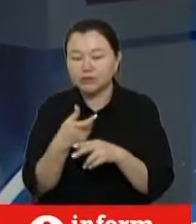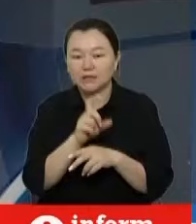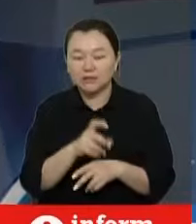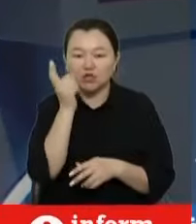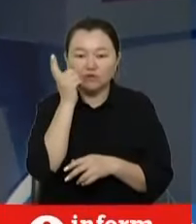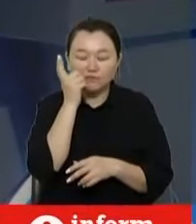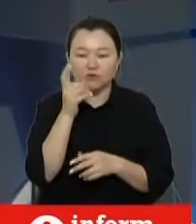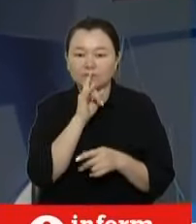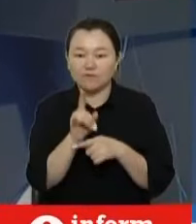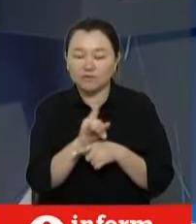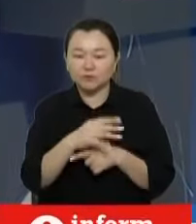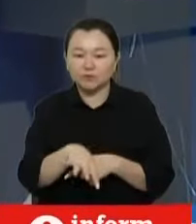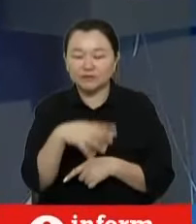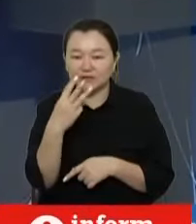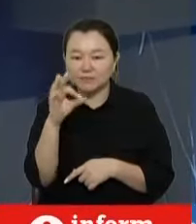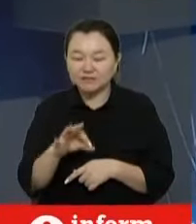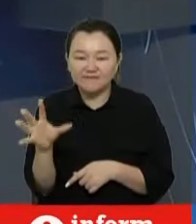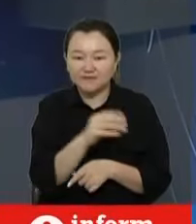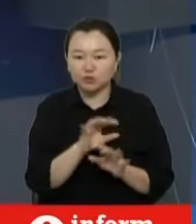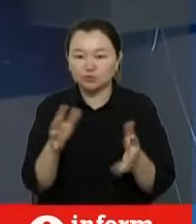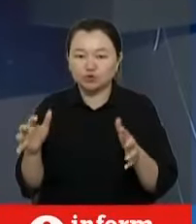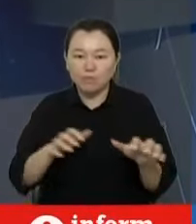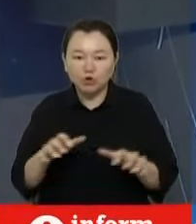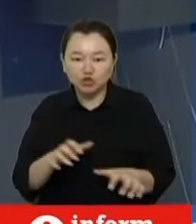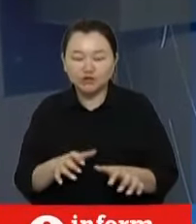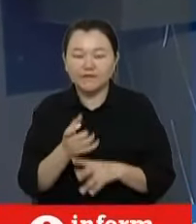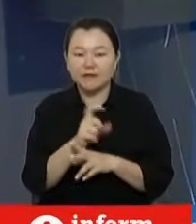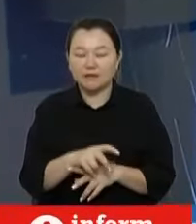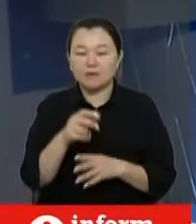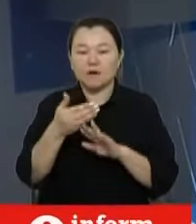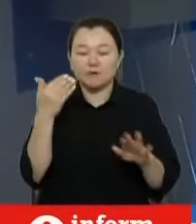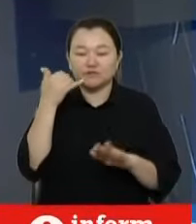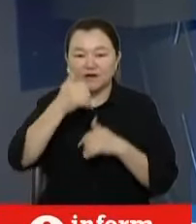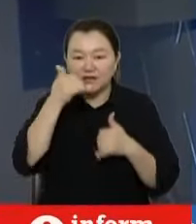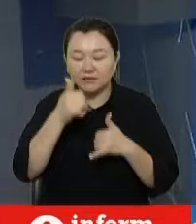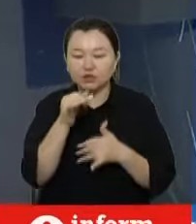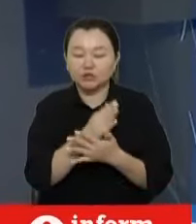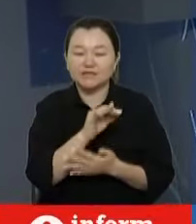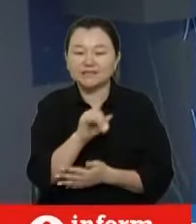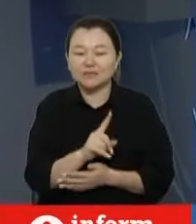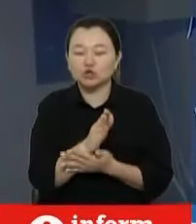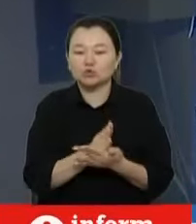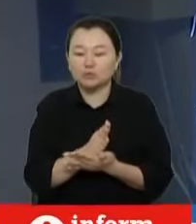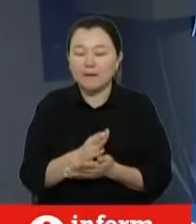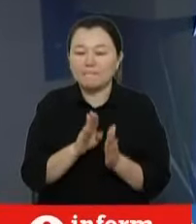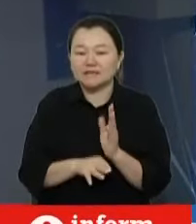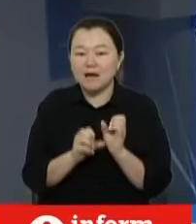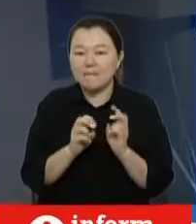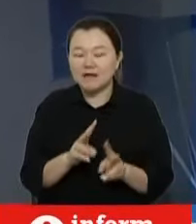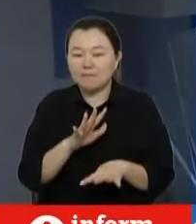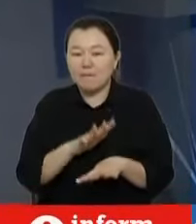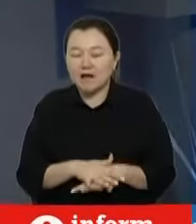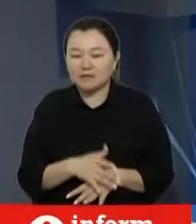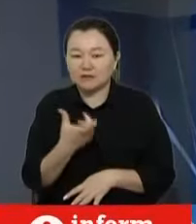почти 43% всех случаев мошенничества. Чаще всего по-прежнему звонят из службы безопасности банка. Какой выход нашли в